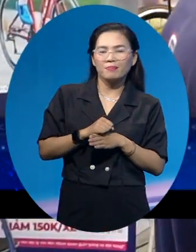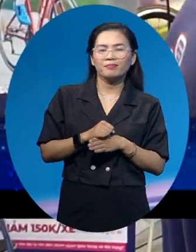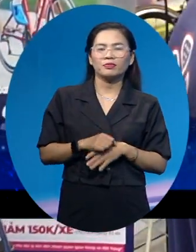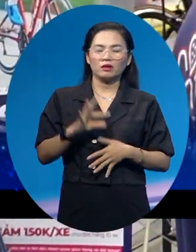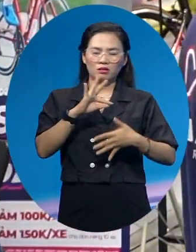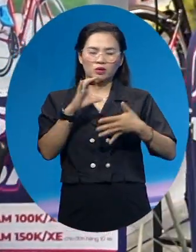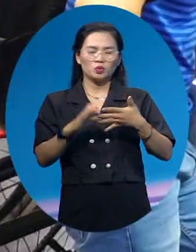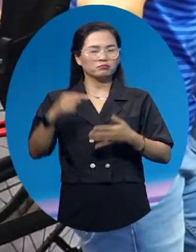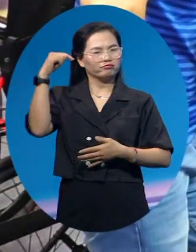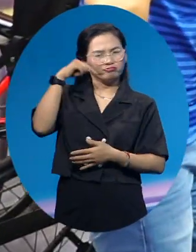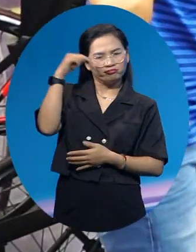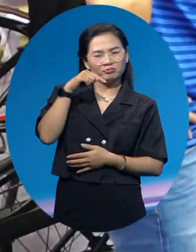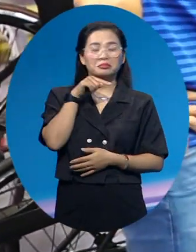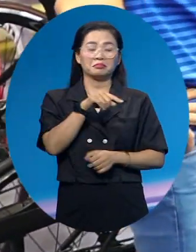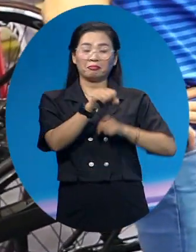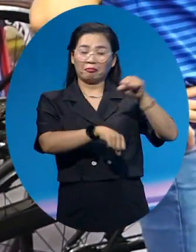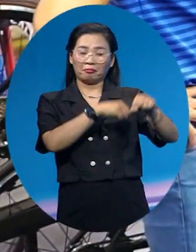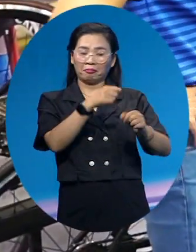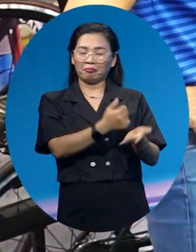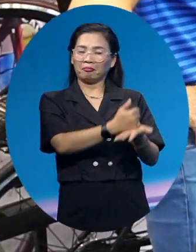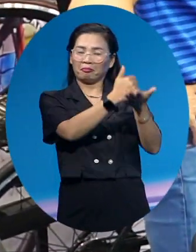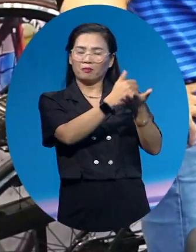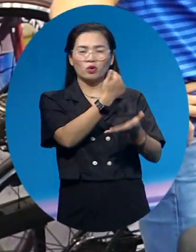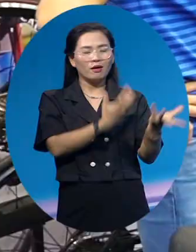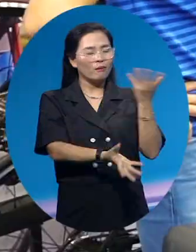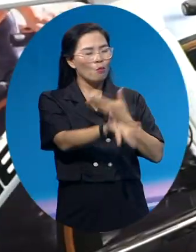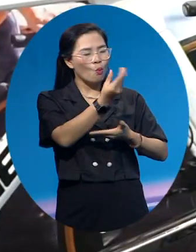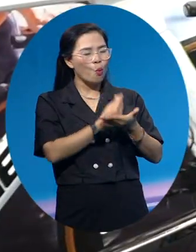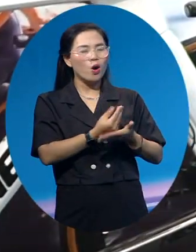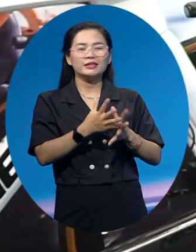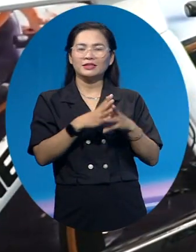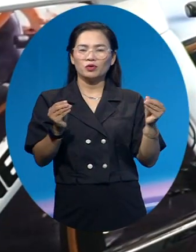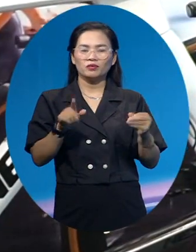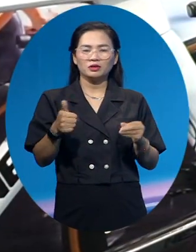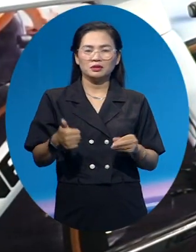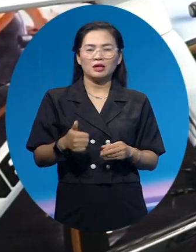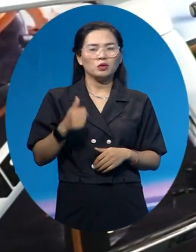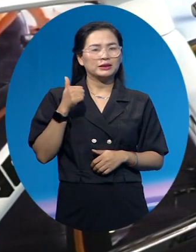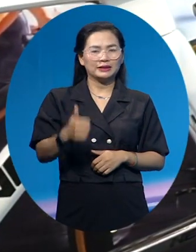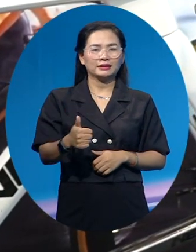tiêu chuẩn nhật hiện là dòng xe thu hút người tiêu dùng bởi những thiết kế mạnh mẽ đơn giản và cao cấp